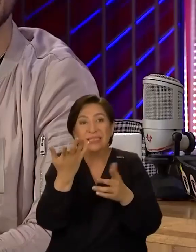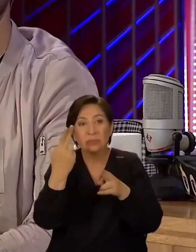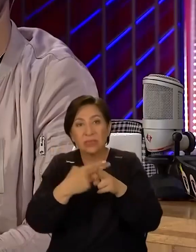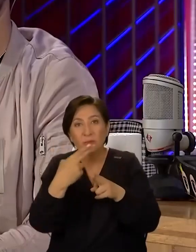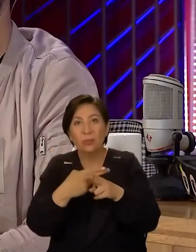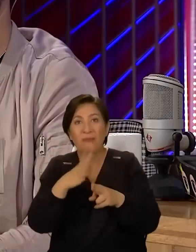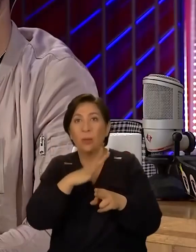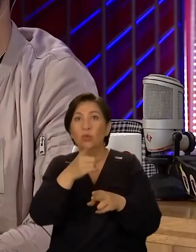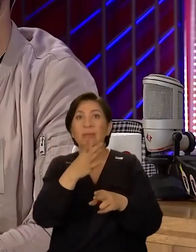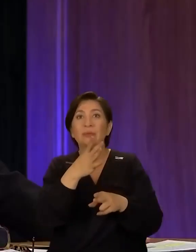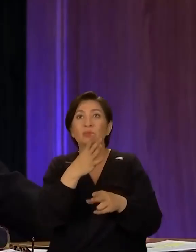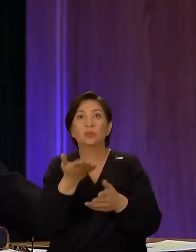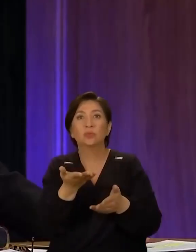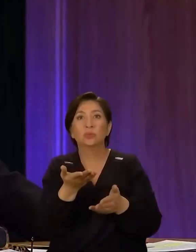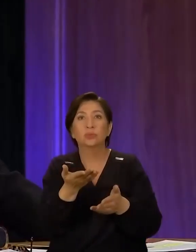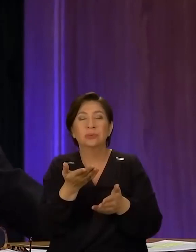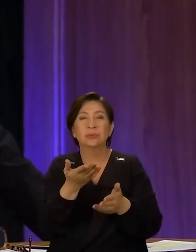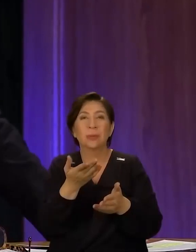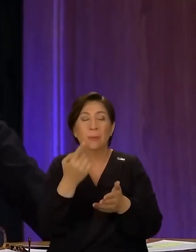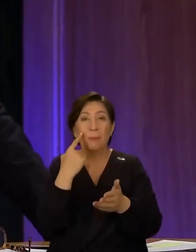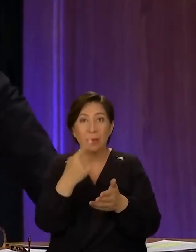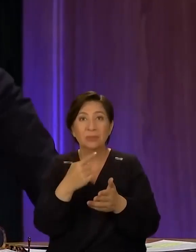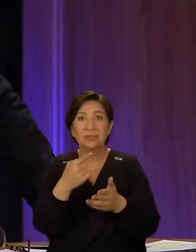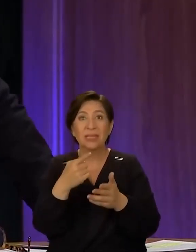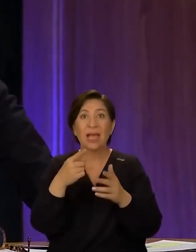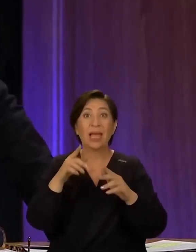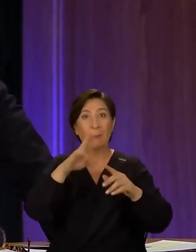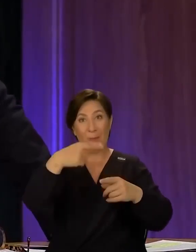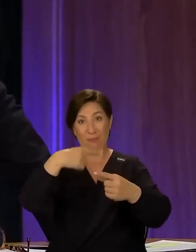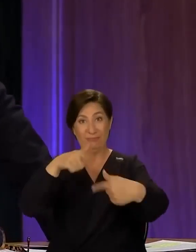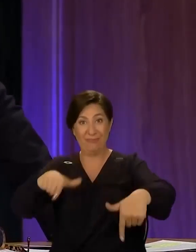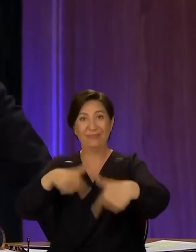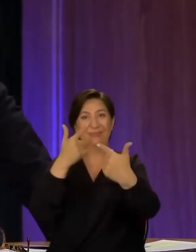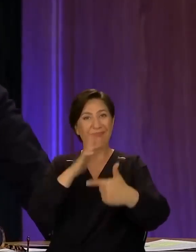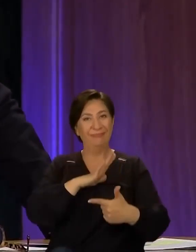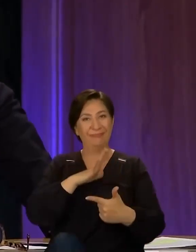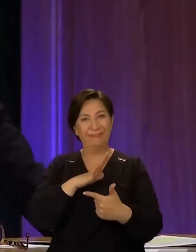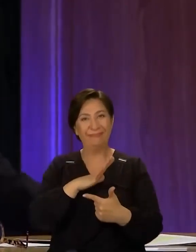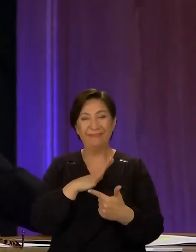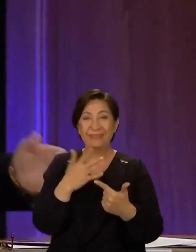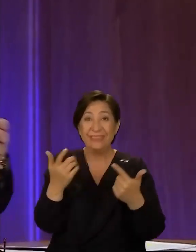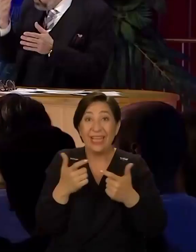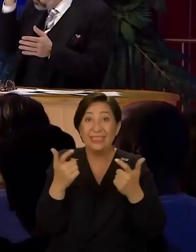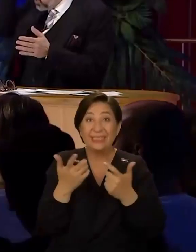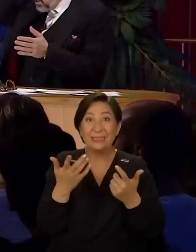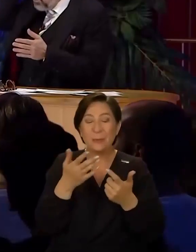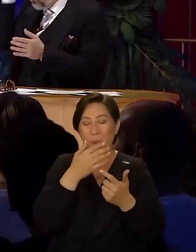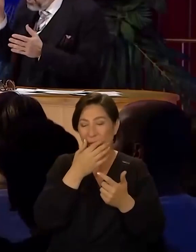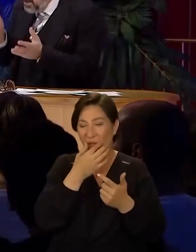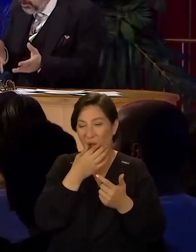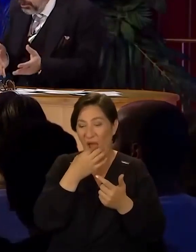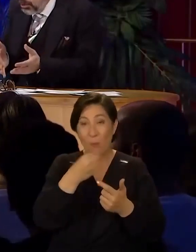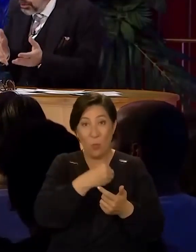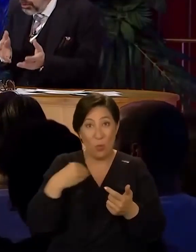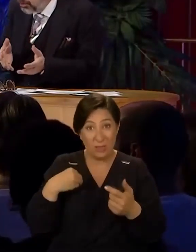bir tecrüben var ki bunu biliyorsun ki yani? Bakar mısın karşılıklı kamera açmışlar mı? Yani neredeyiz? Şeyde